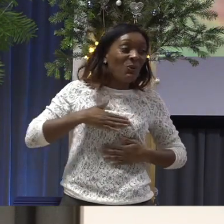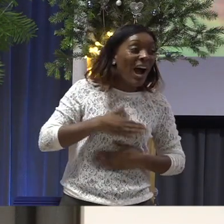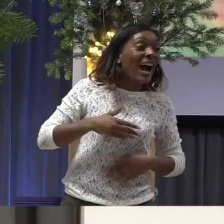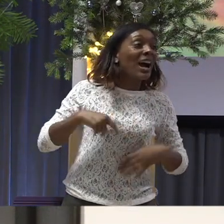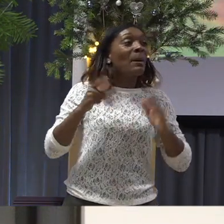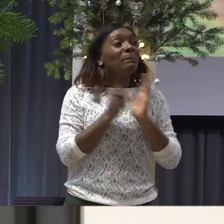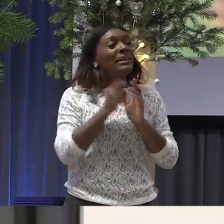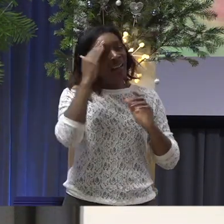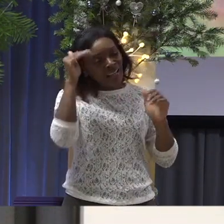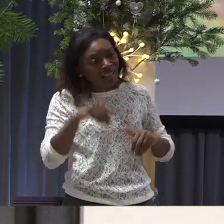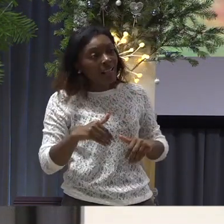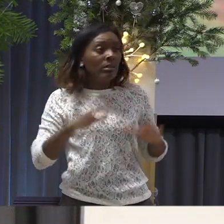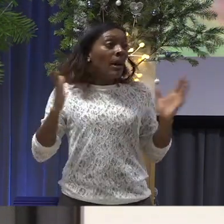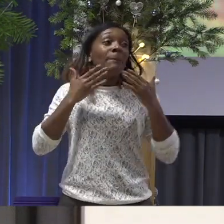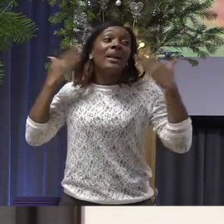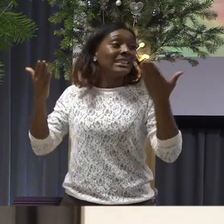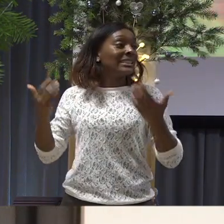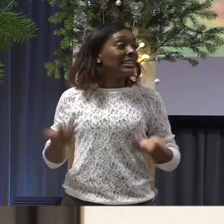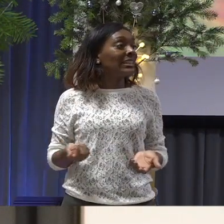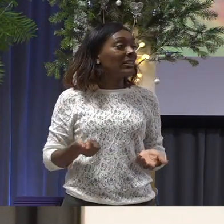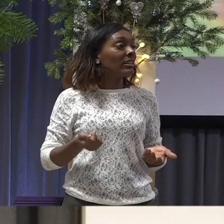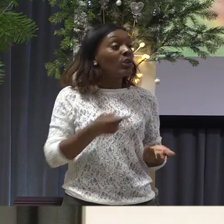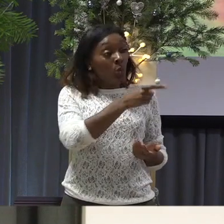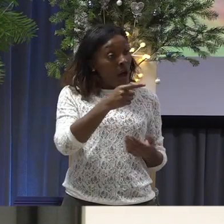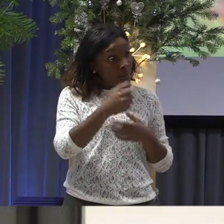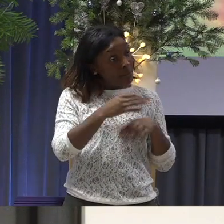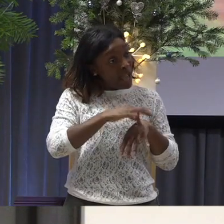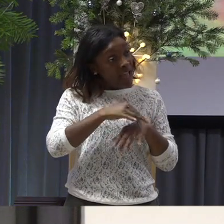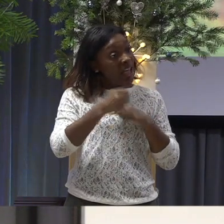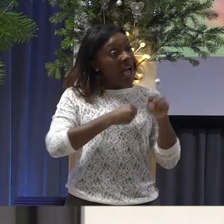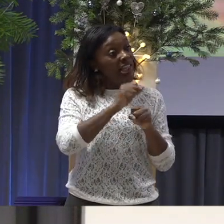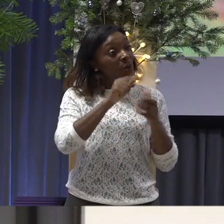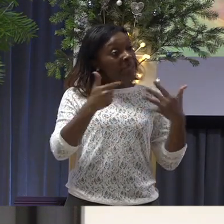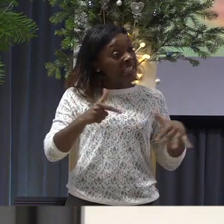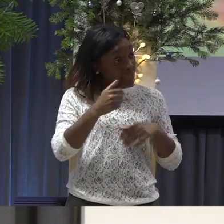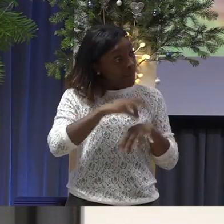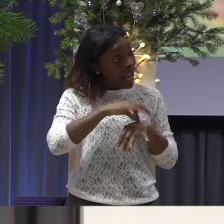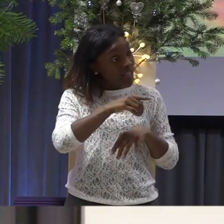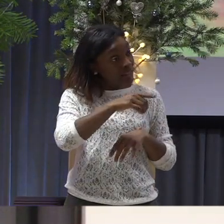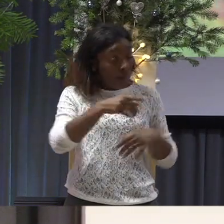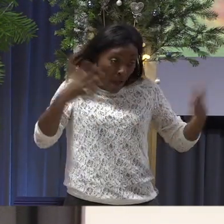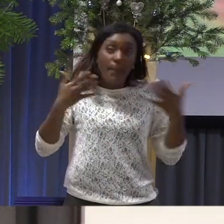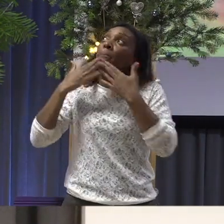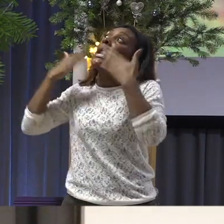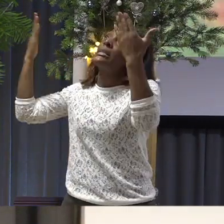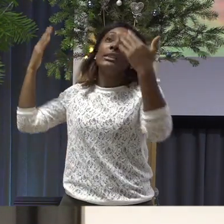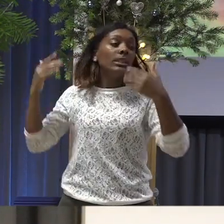Rends grâce à Dieu, ma sœur, parce que tu étais malade cette année. Dieu sait. Une fois,